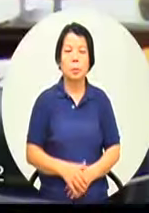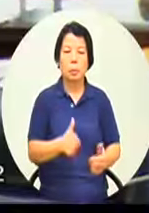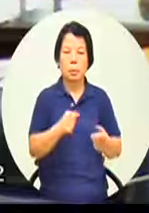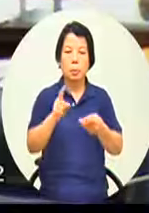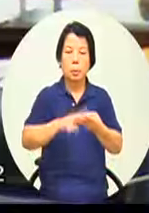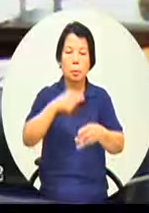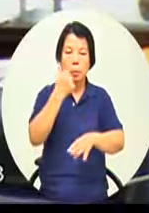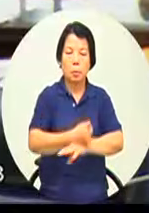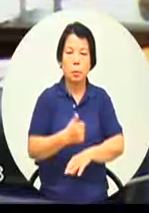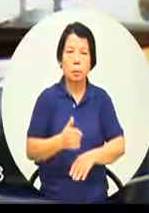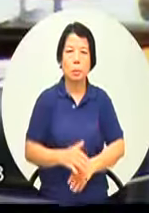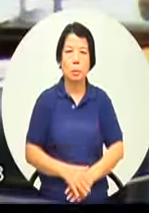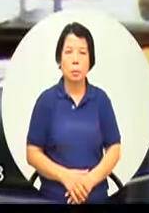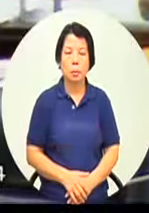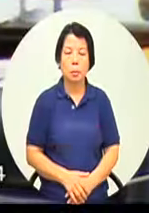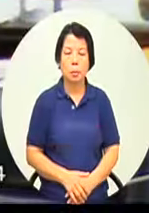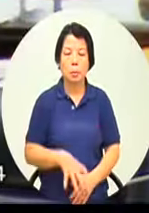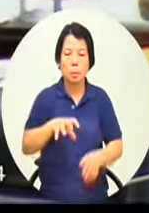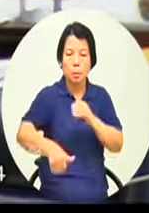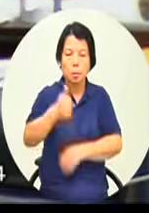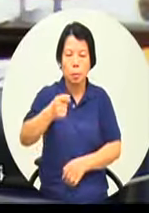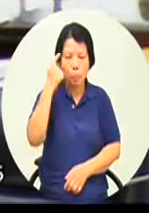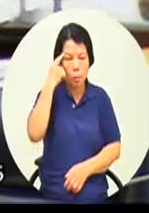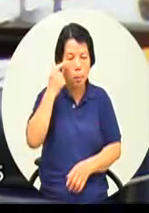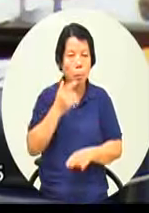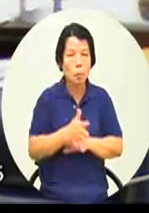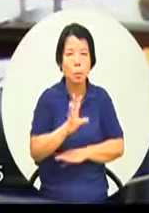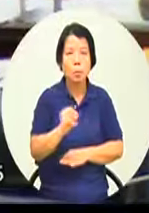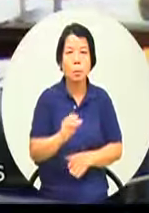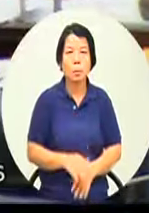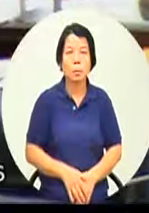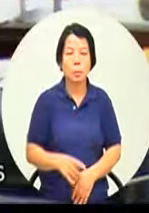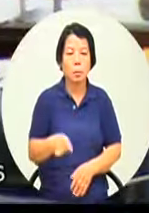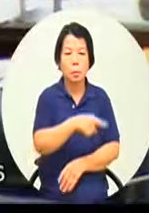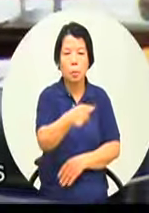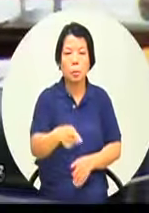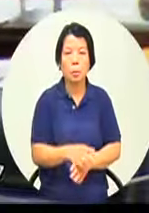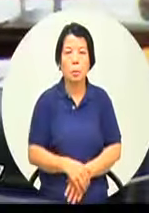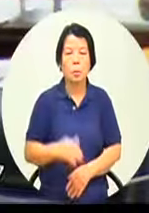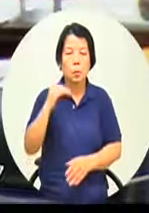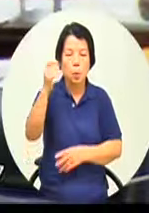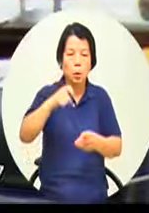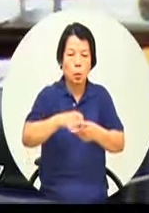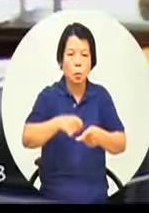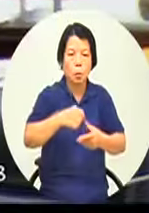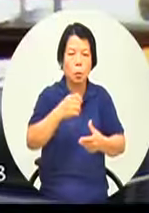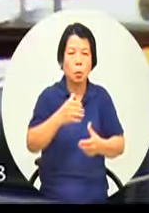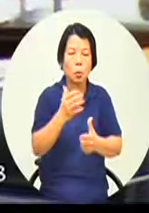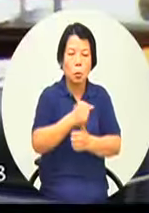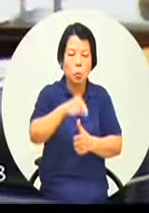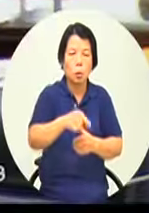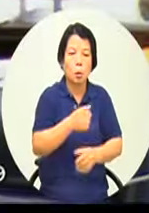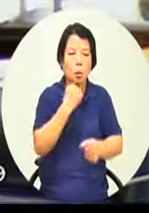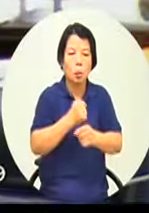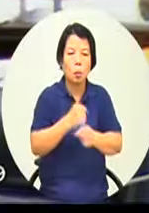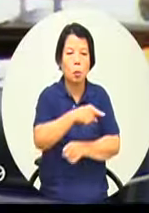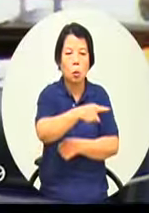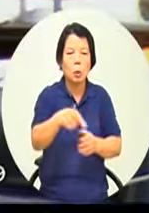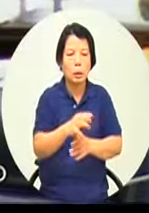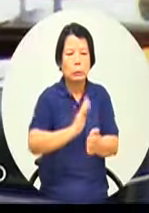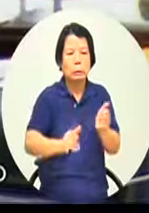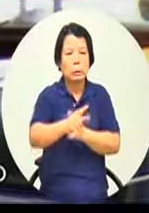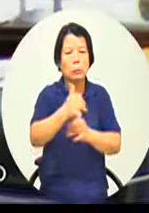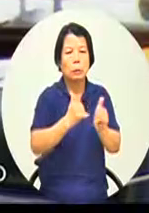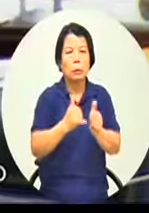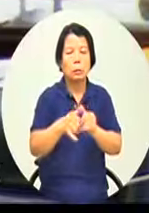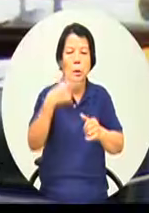哦，局长，你有没有想过，他们高工局做一次已经影响大家用路权了，然后你们又重